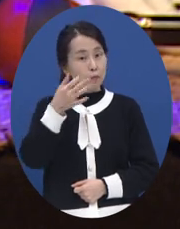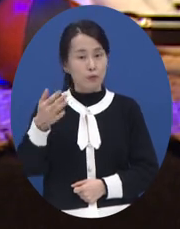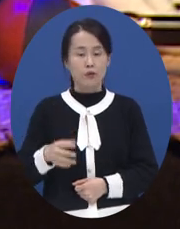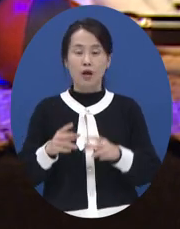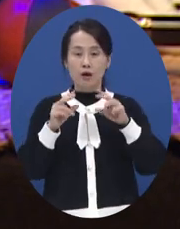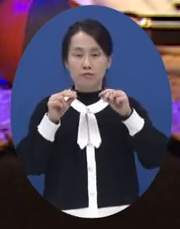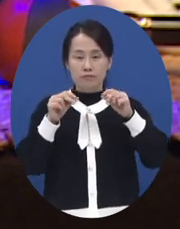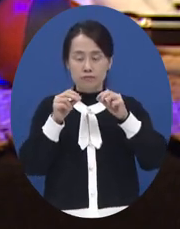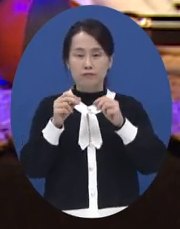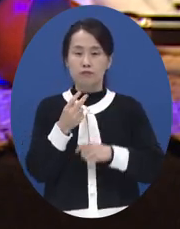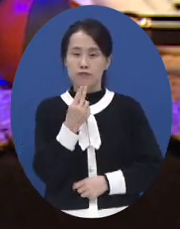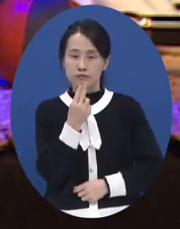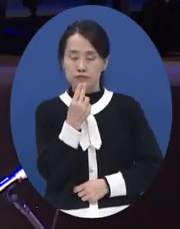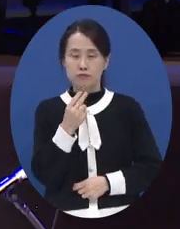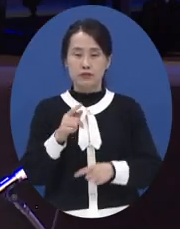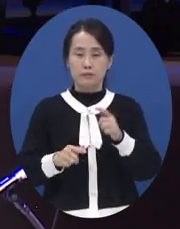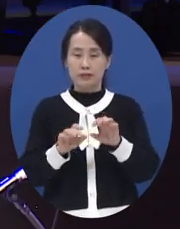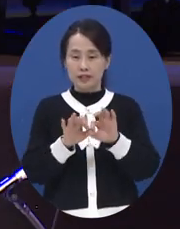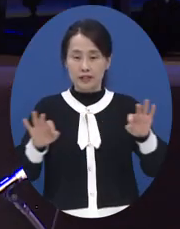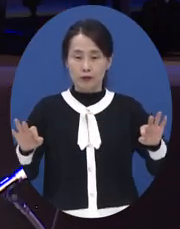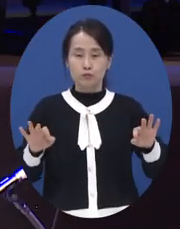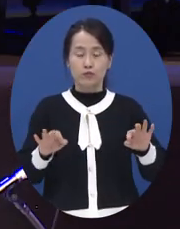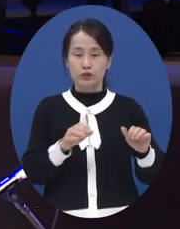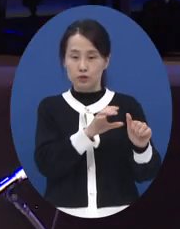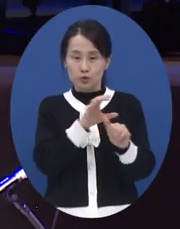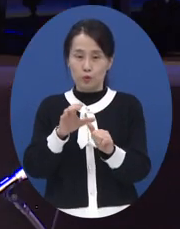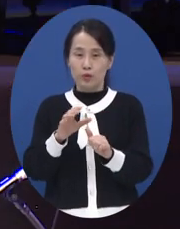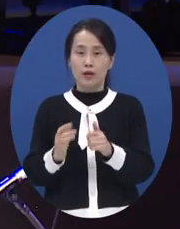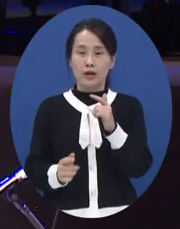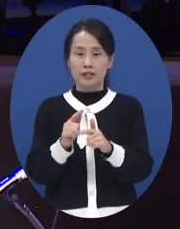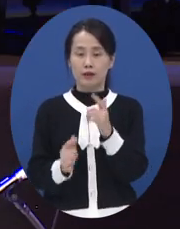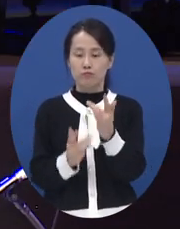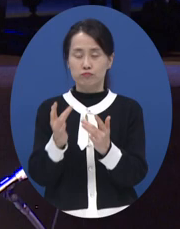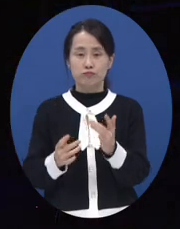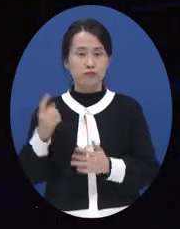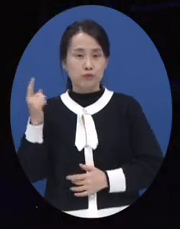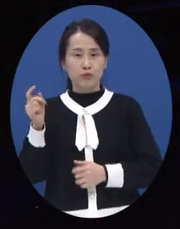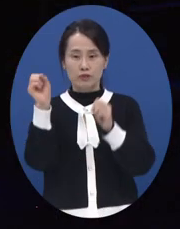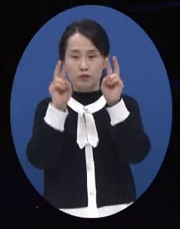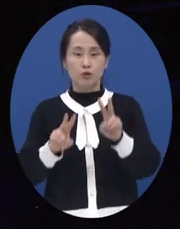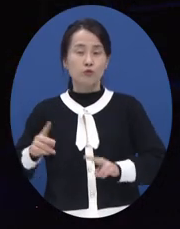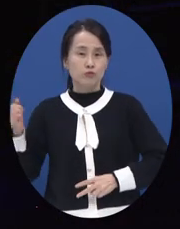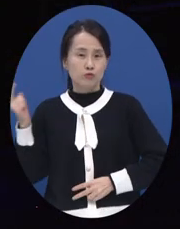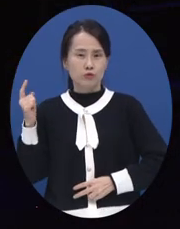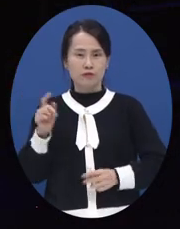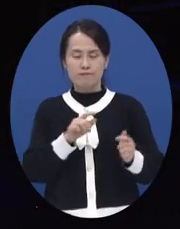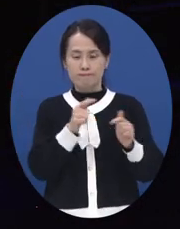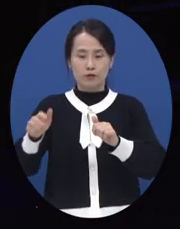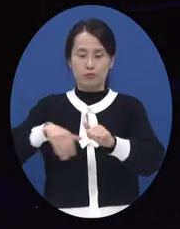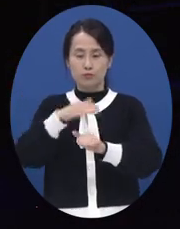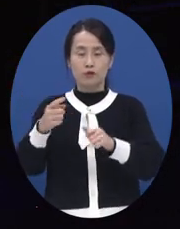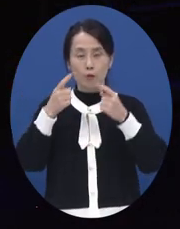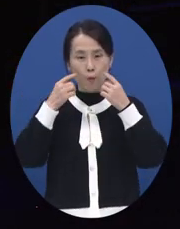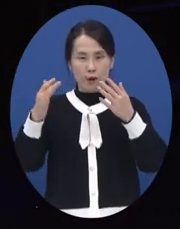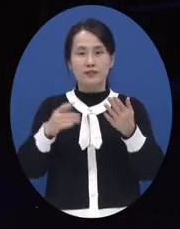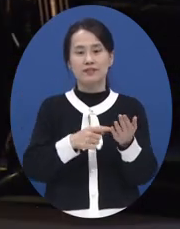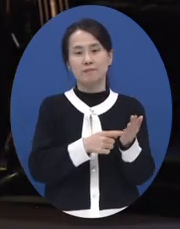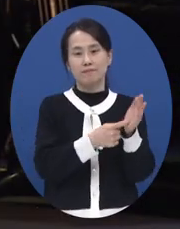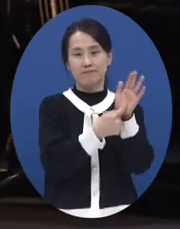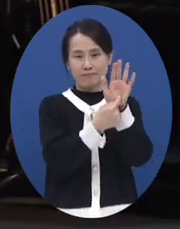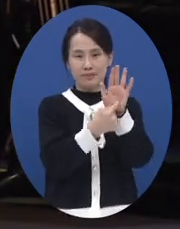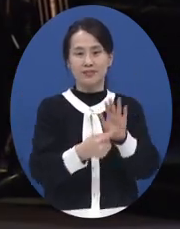봉지와 막대 나무같이 쉽게 구할 수 있는 물건으로 장작불 소리부터 천둥소리 등 여러 상황을 실감나게 표현